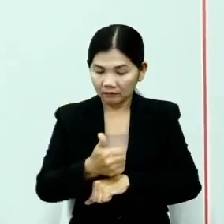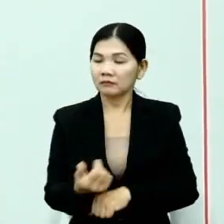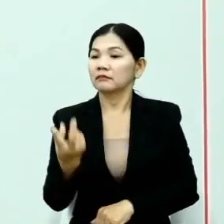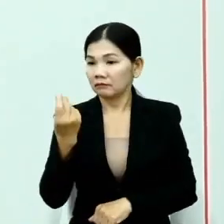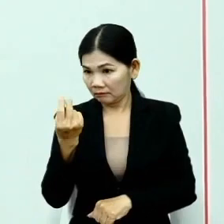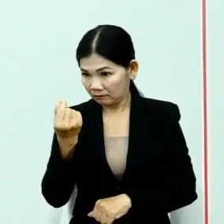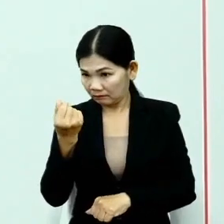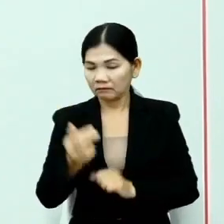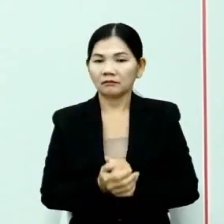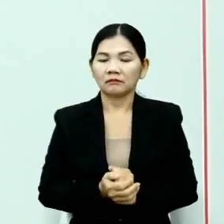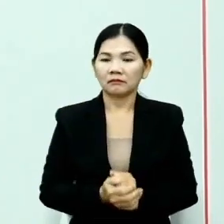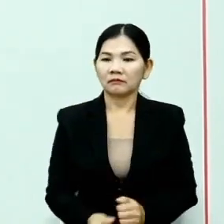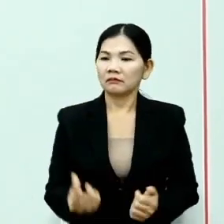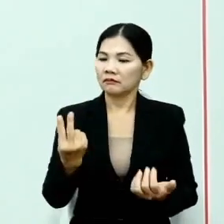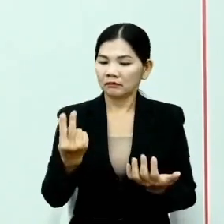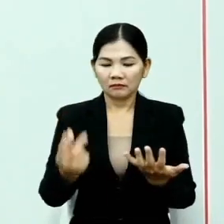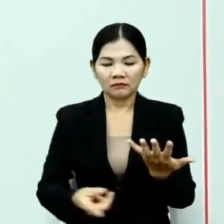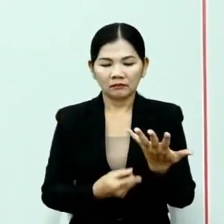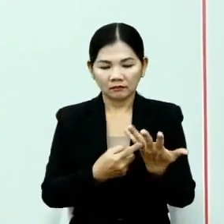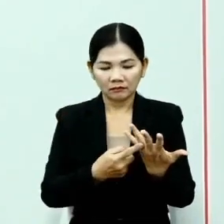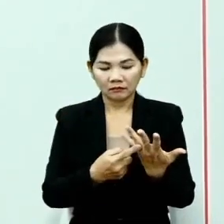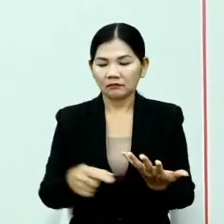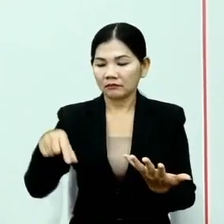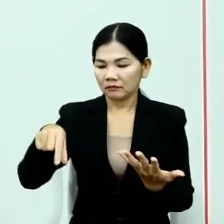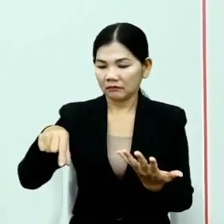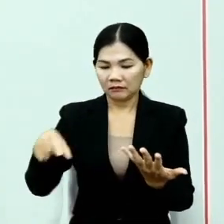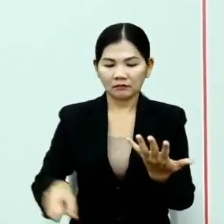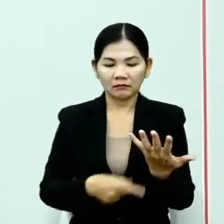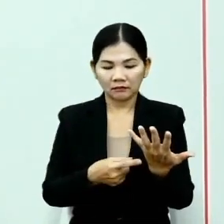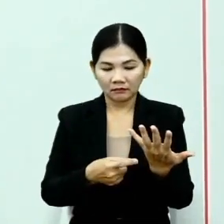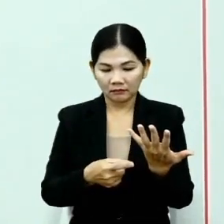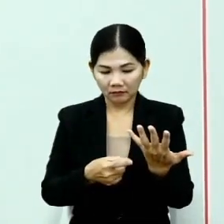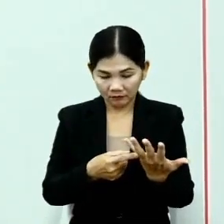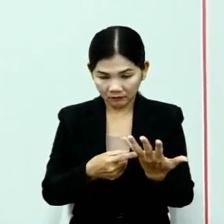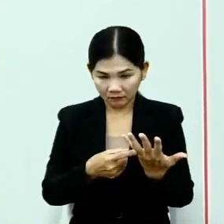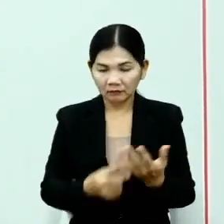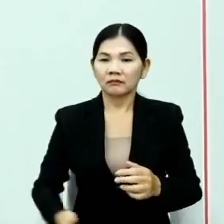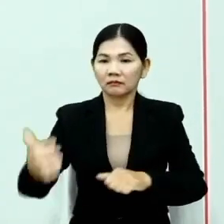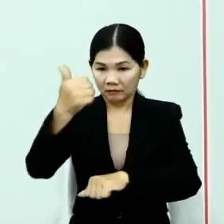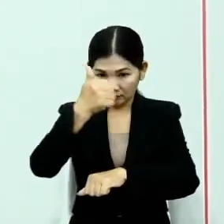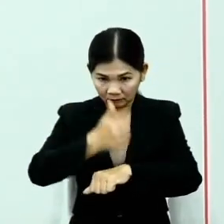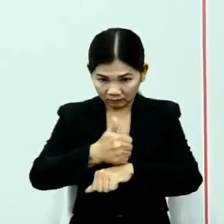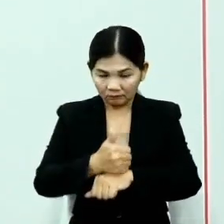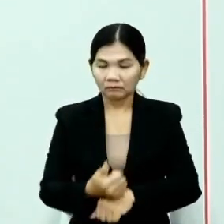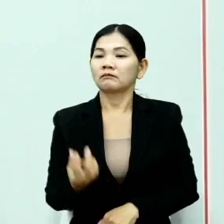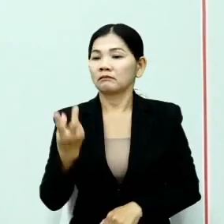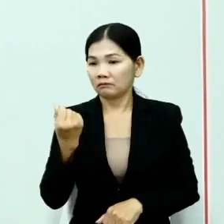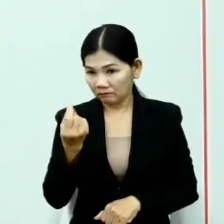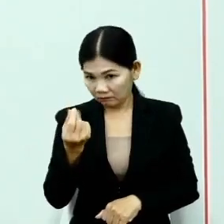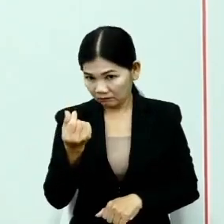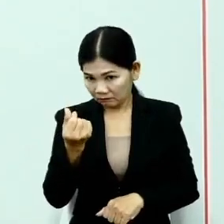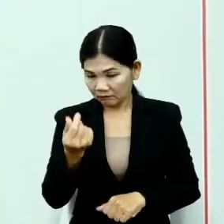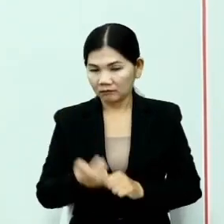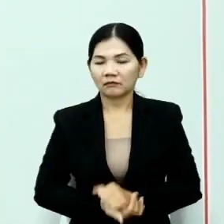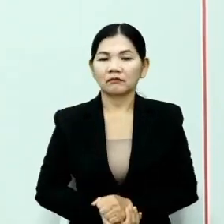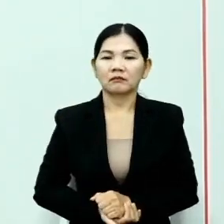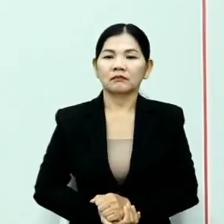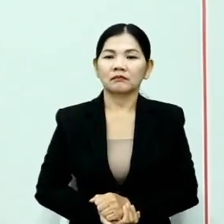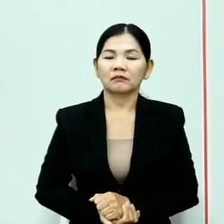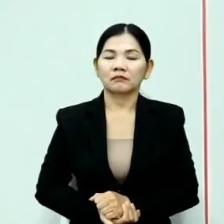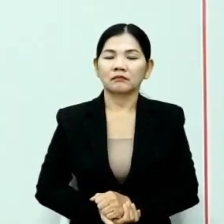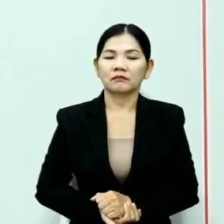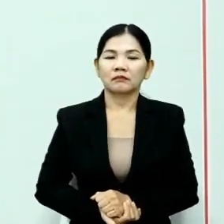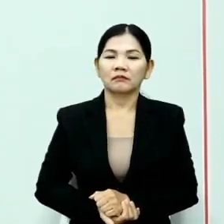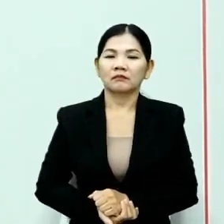អៅថៅកអែកែថៅកែ